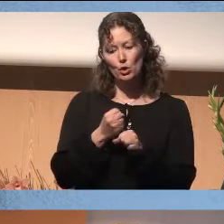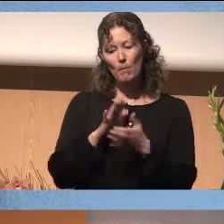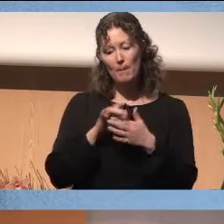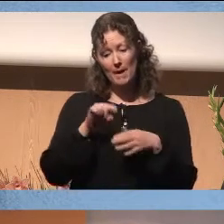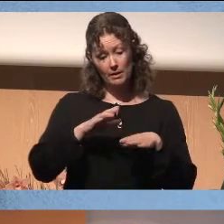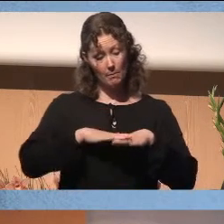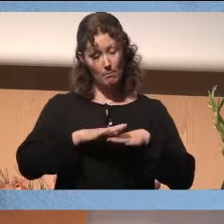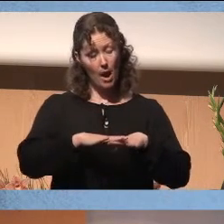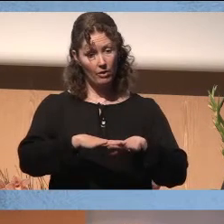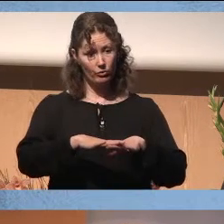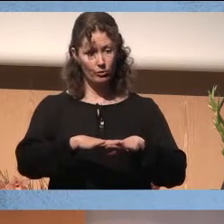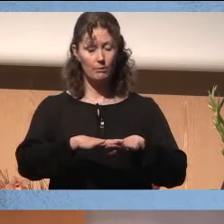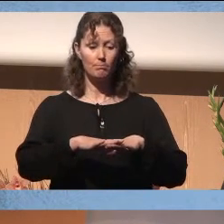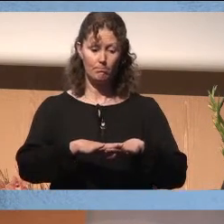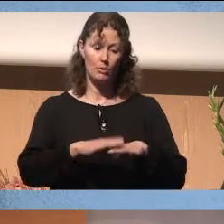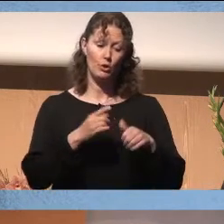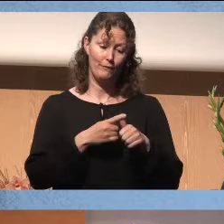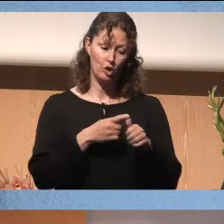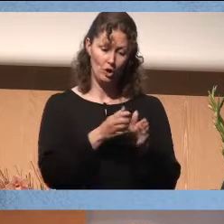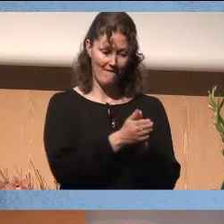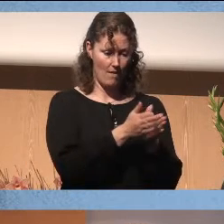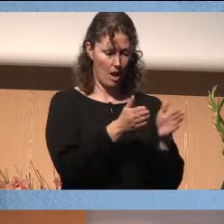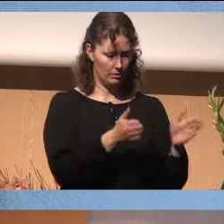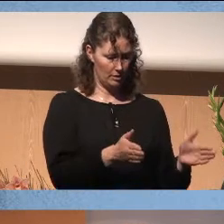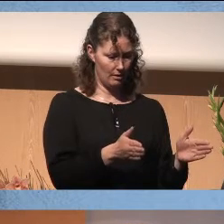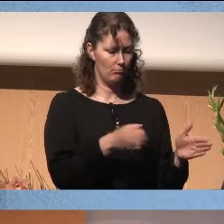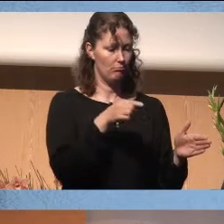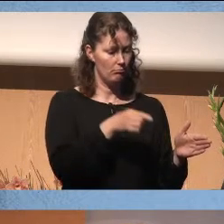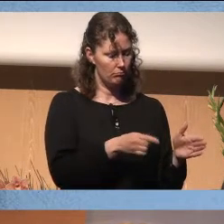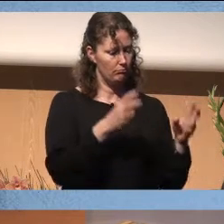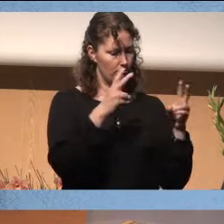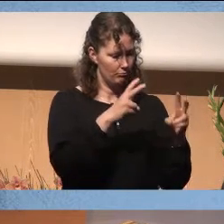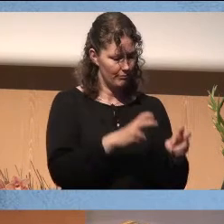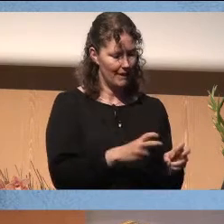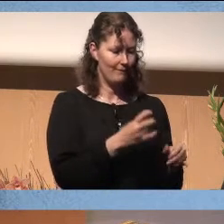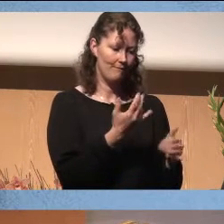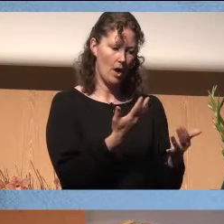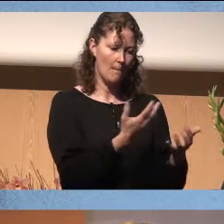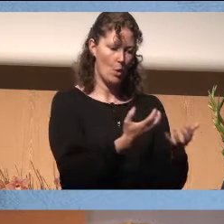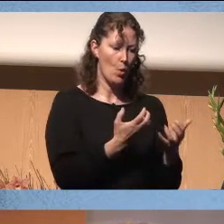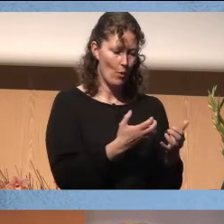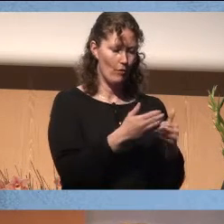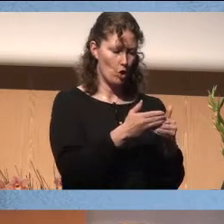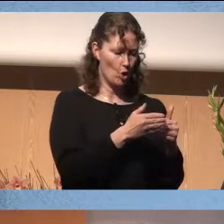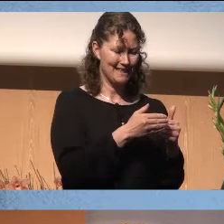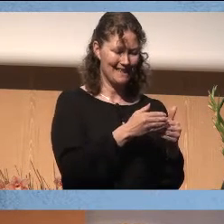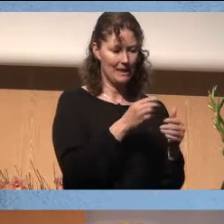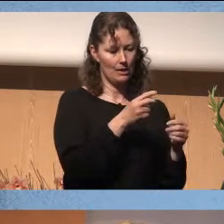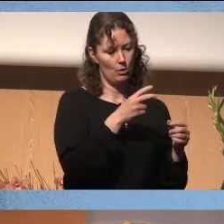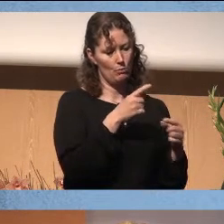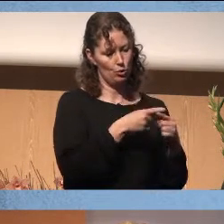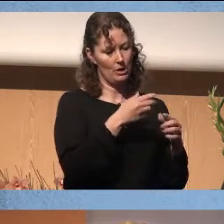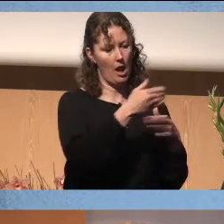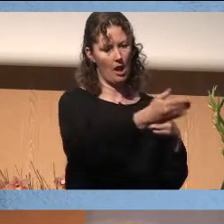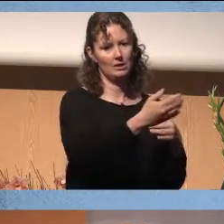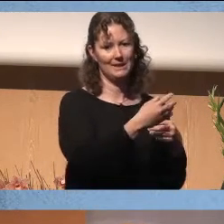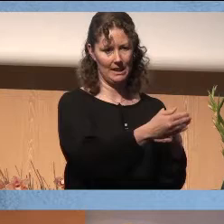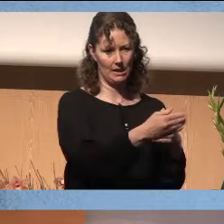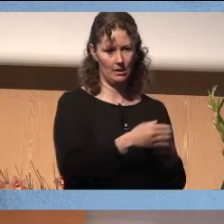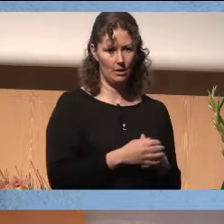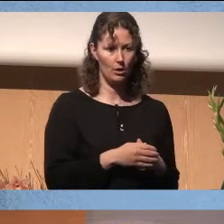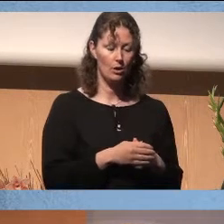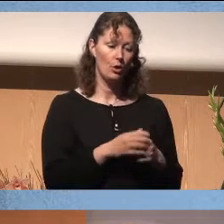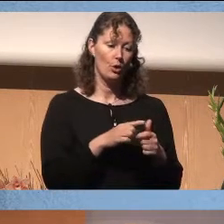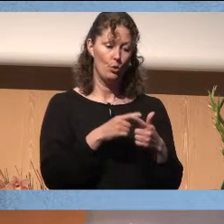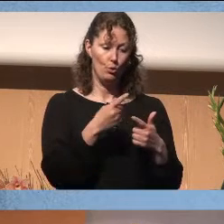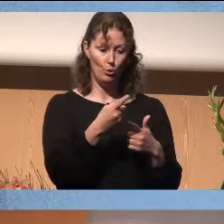planen? Første fasen å finne ut hvordan behovene på kort og lengre sikt. Utfordringsbildet,